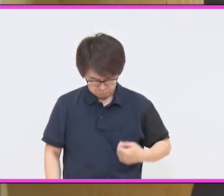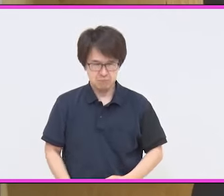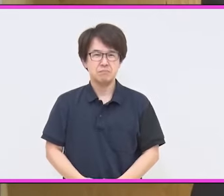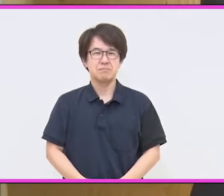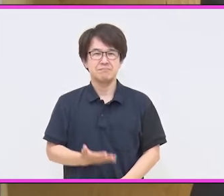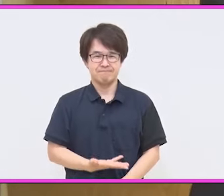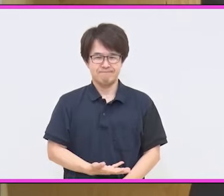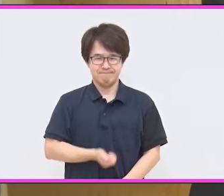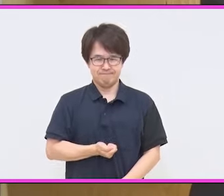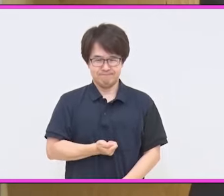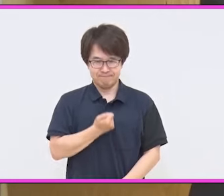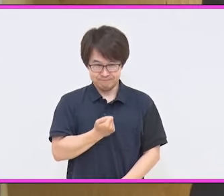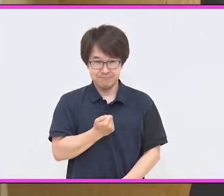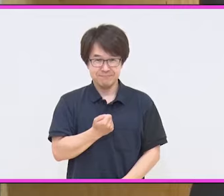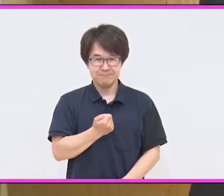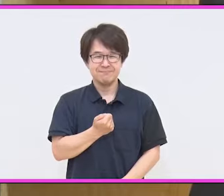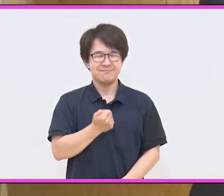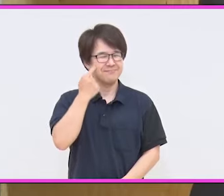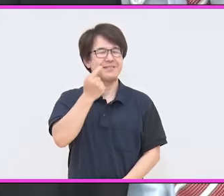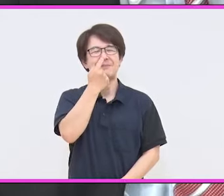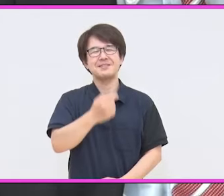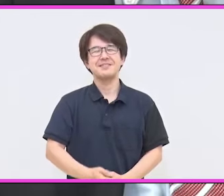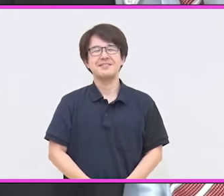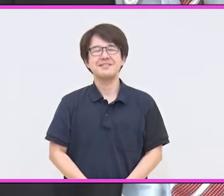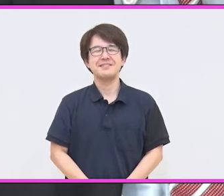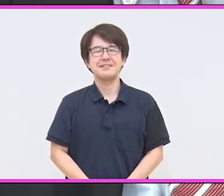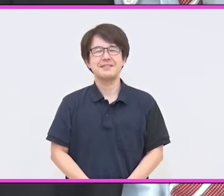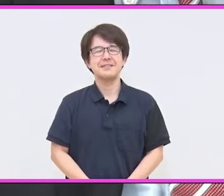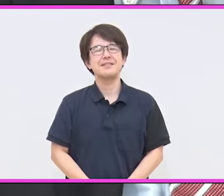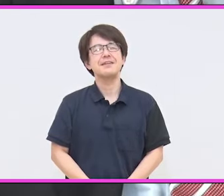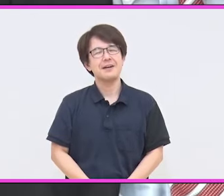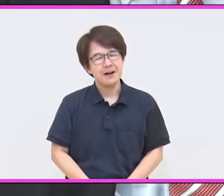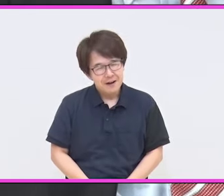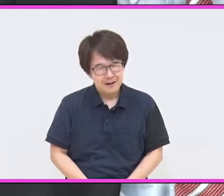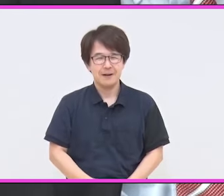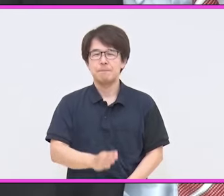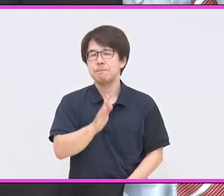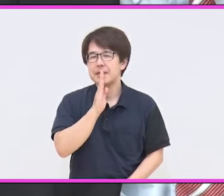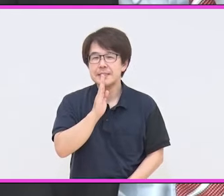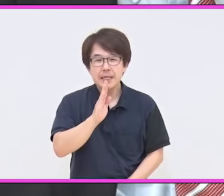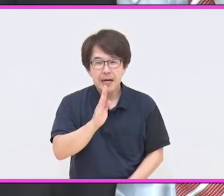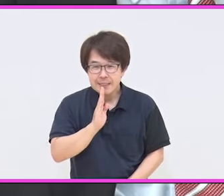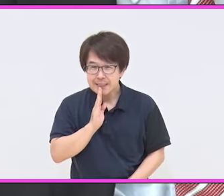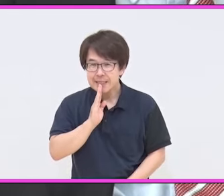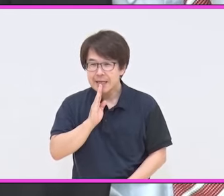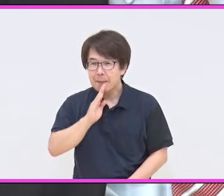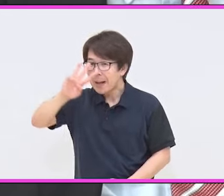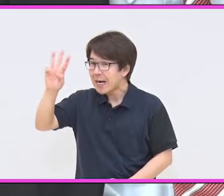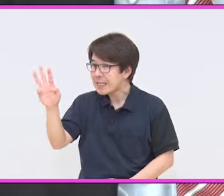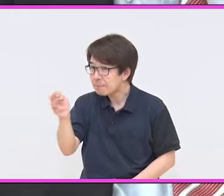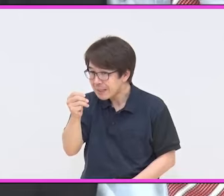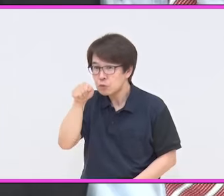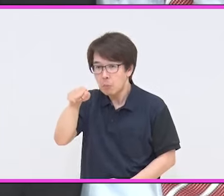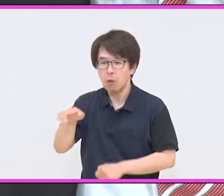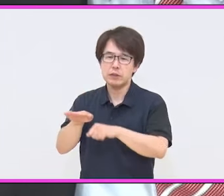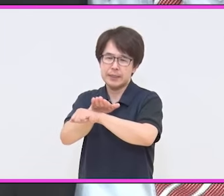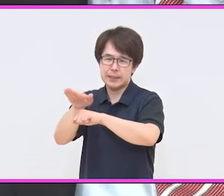ことを強く感じました。 確かにこうパラリンピックそのものも大事ですけれども、そこにまつ